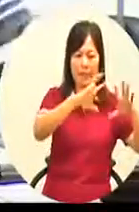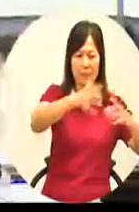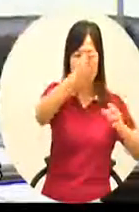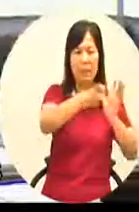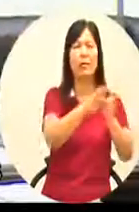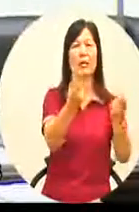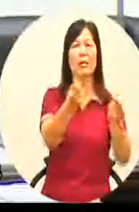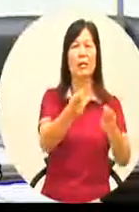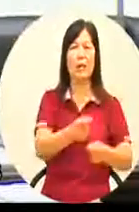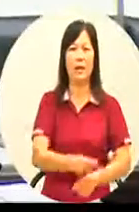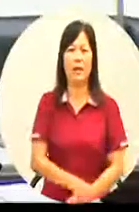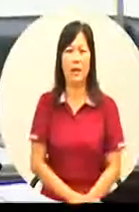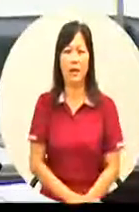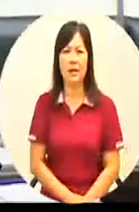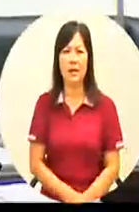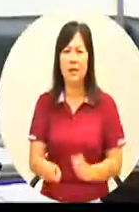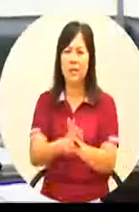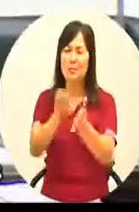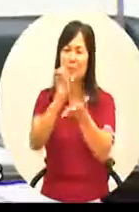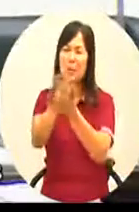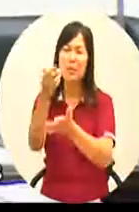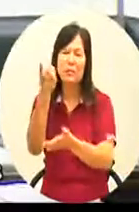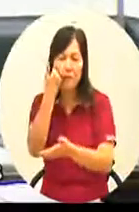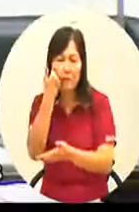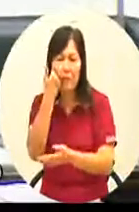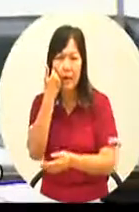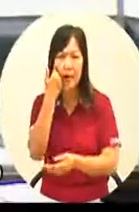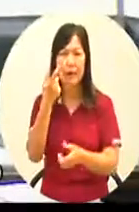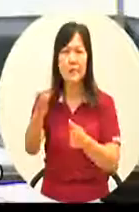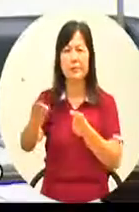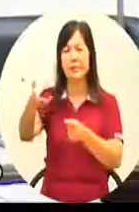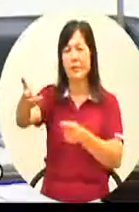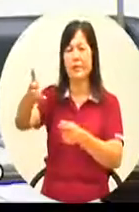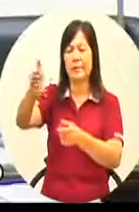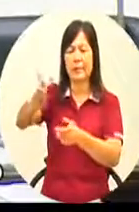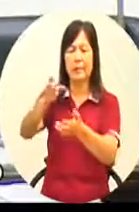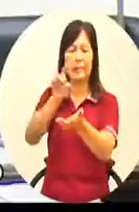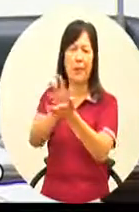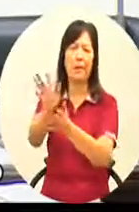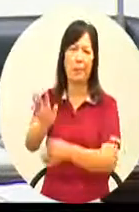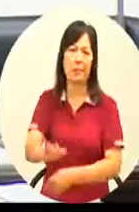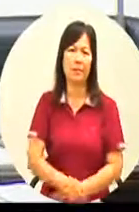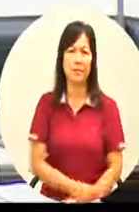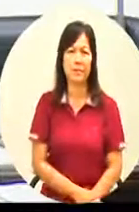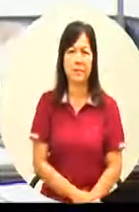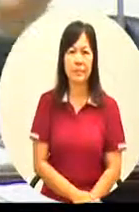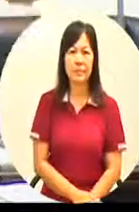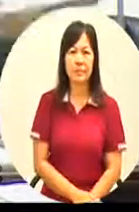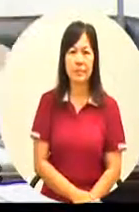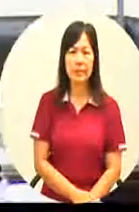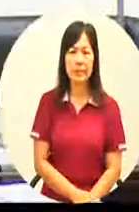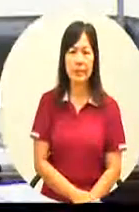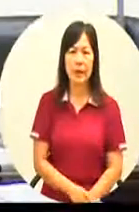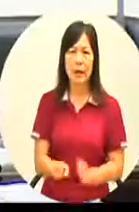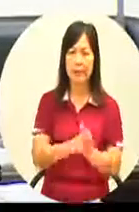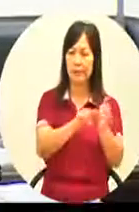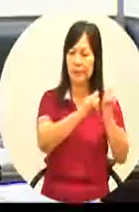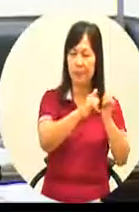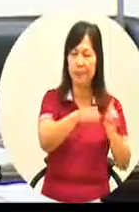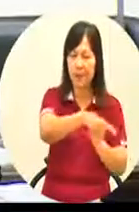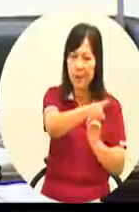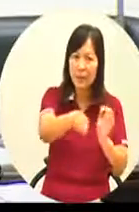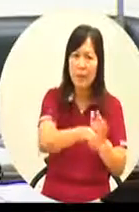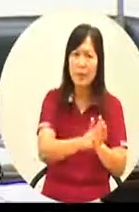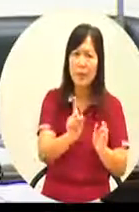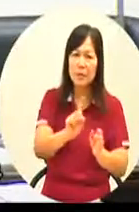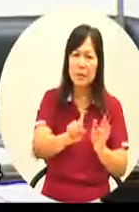fired。啊，不要 fire 是啥？是你老大被 fire 了，真正是百姓什么什